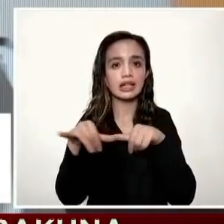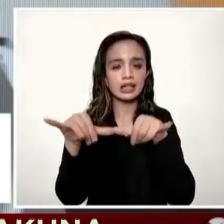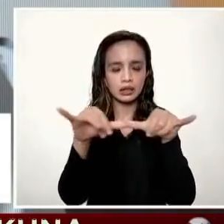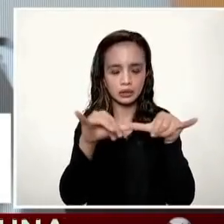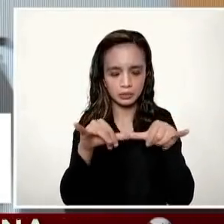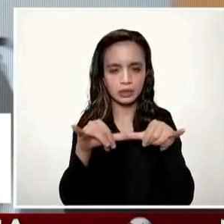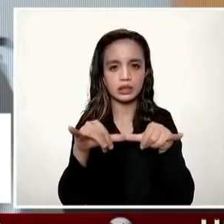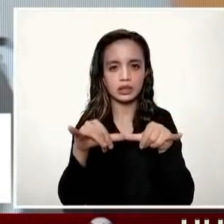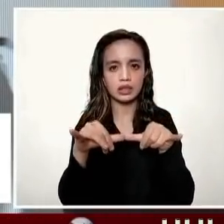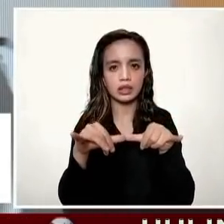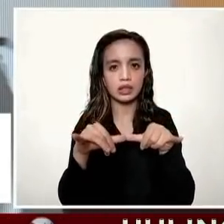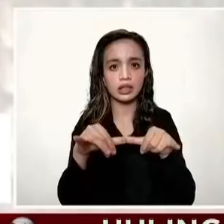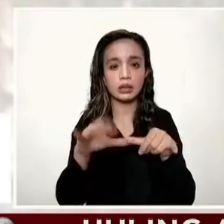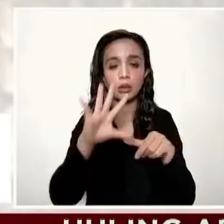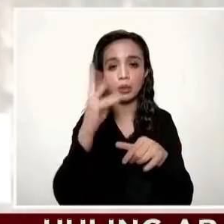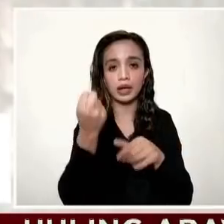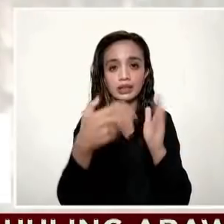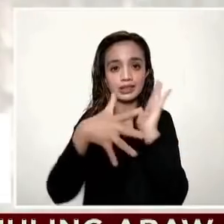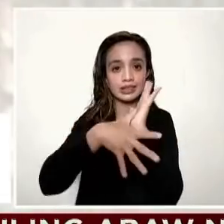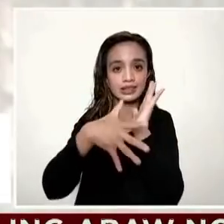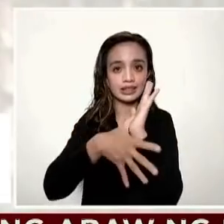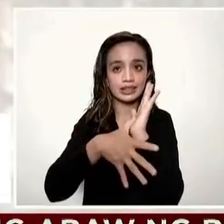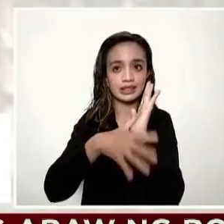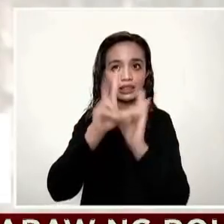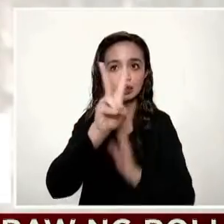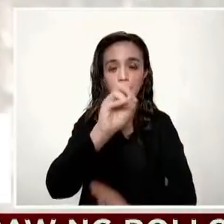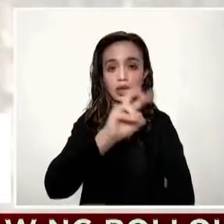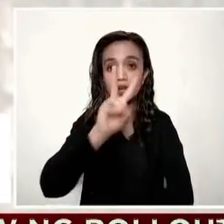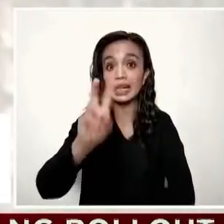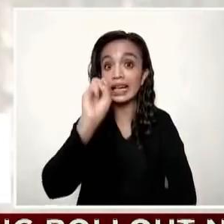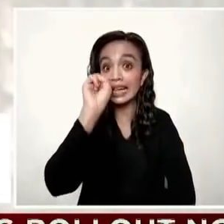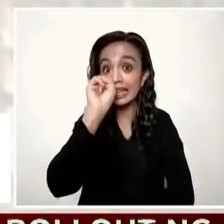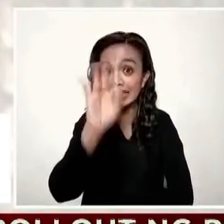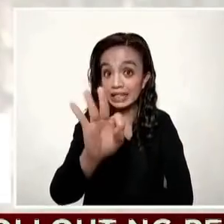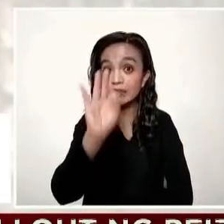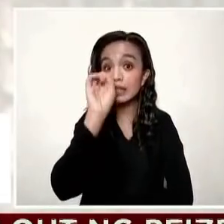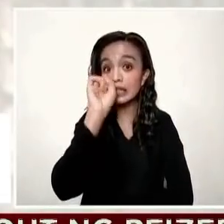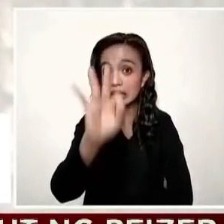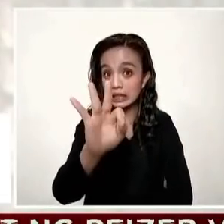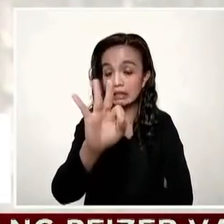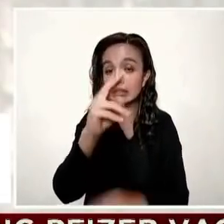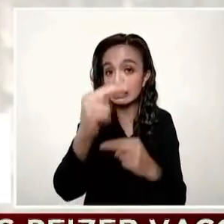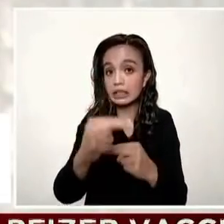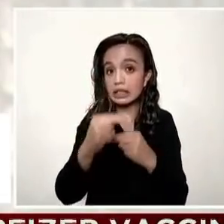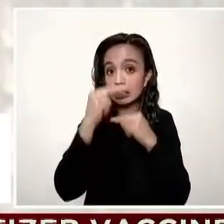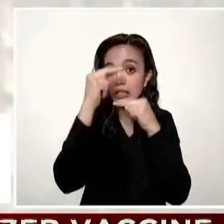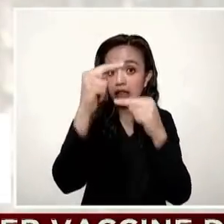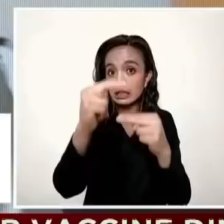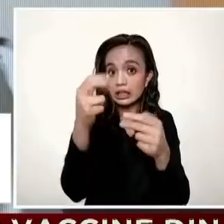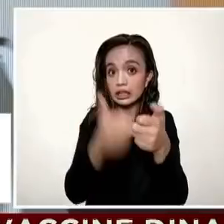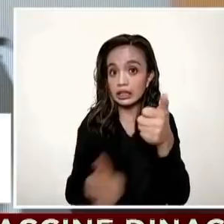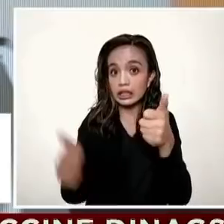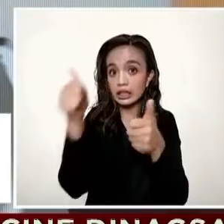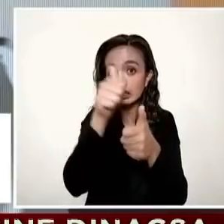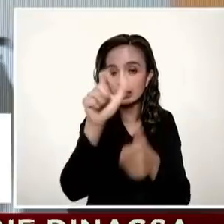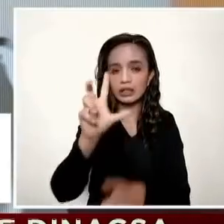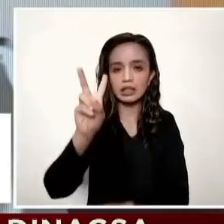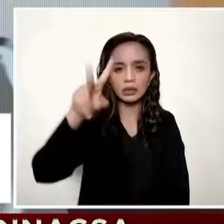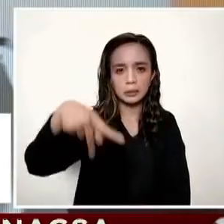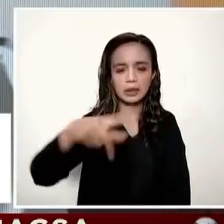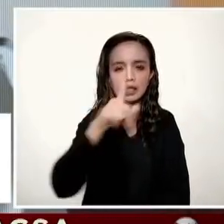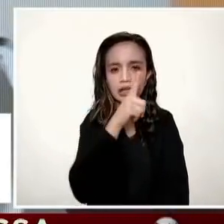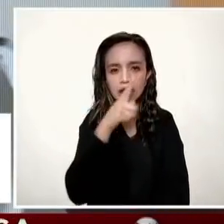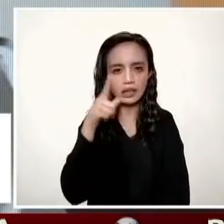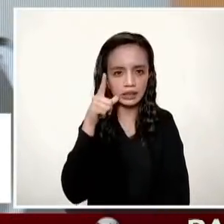sa halalan 2022 kung sakaling hindi sasabak sa laban ang party chairperson na si Robredo. Sabi ni Liberal